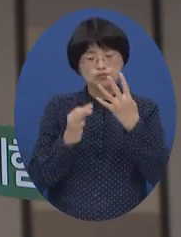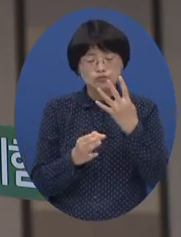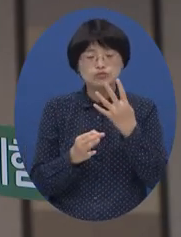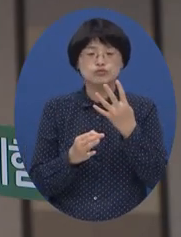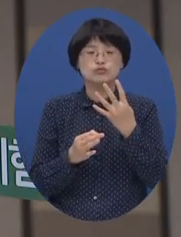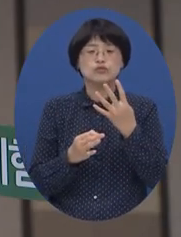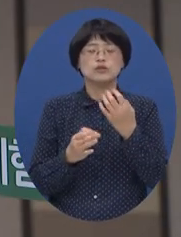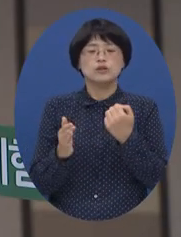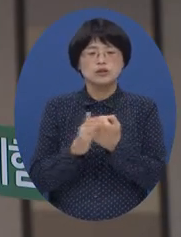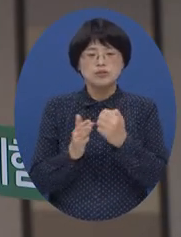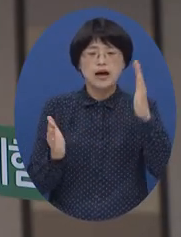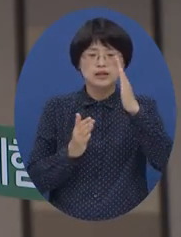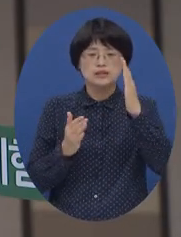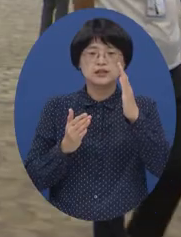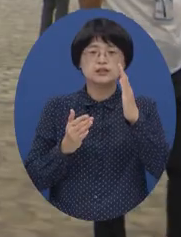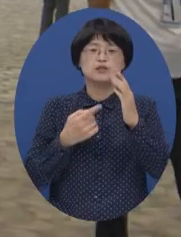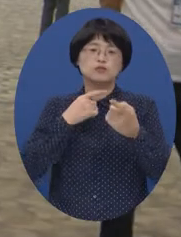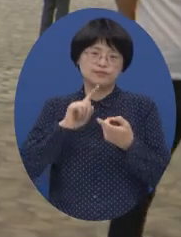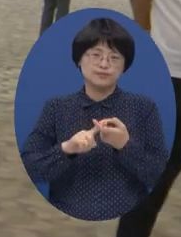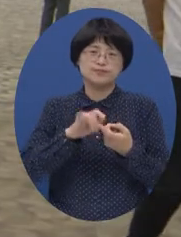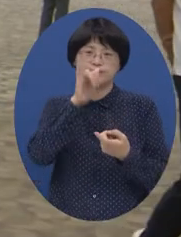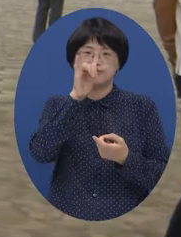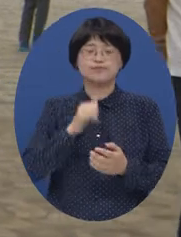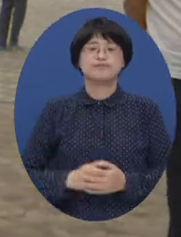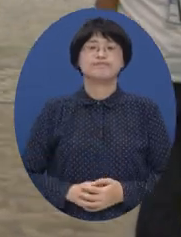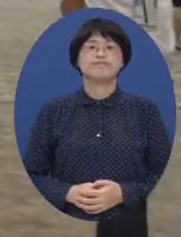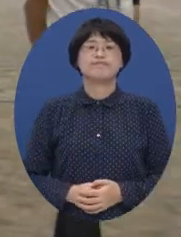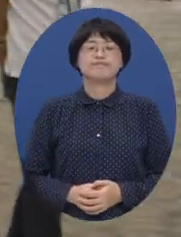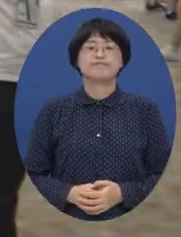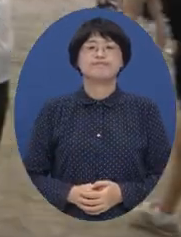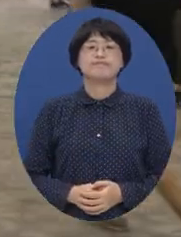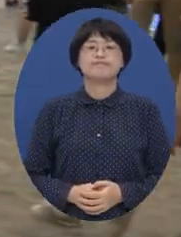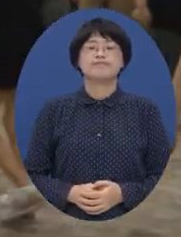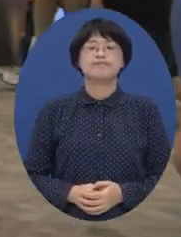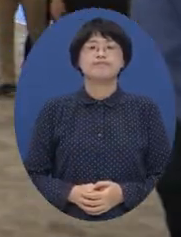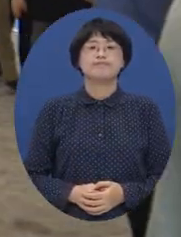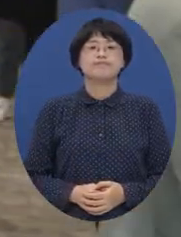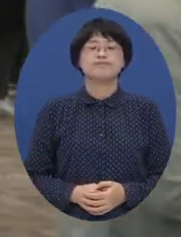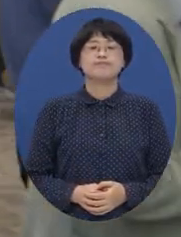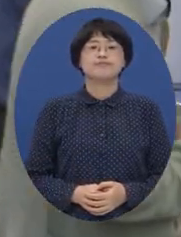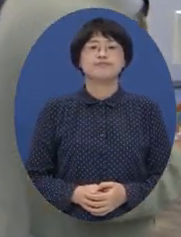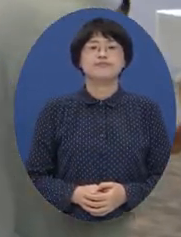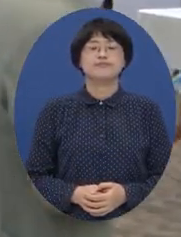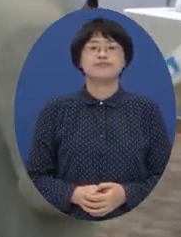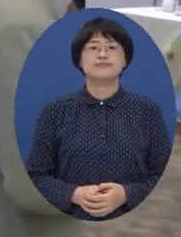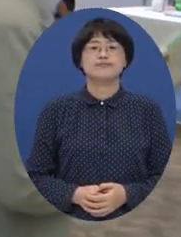다채로운 프로그램도 학생들의 눈길을 끌었습니다. 경기주TV 한선지입니다.